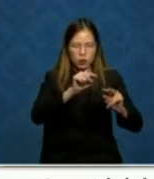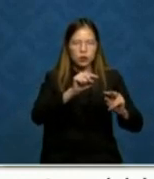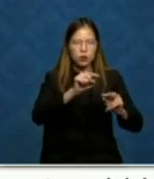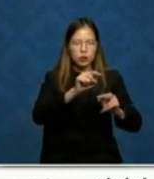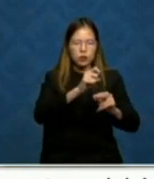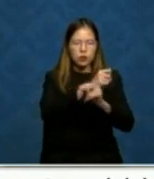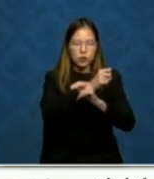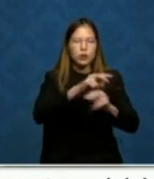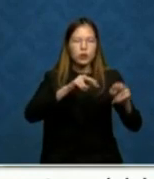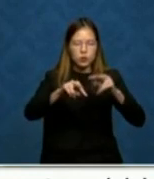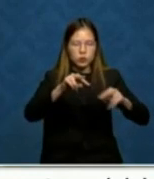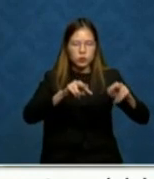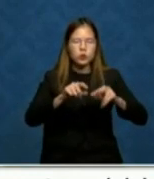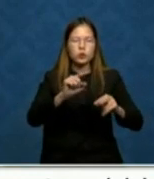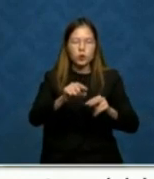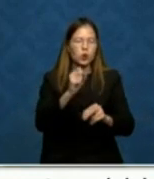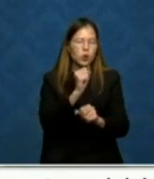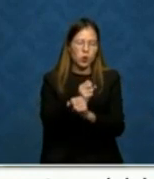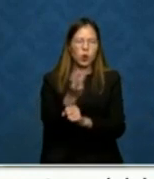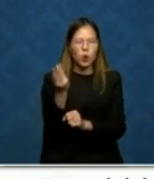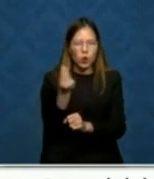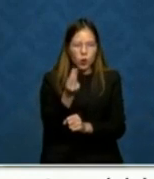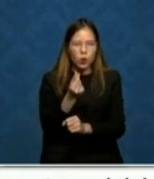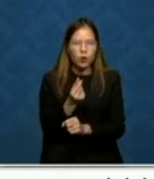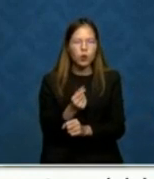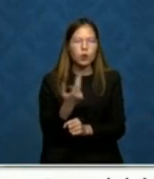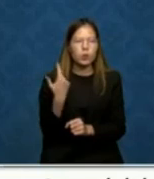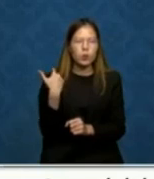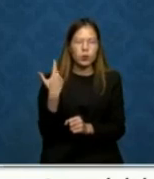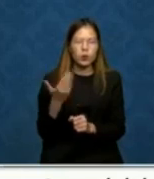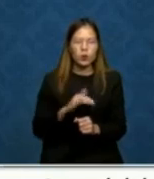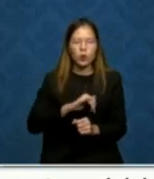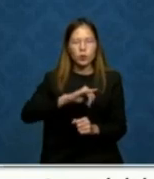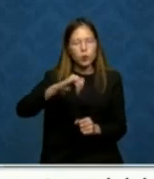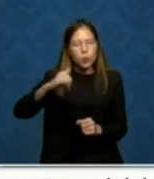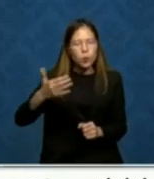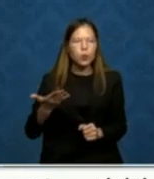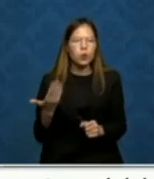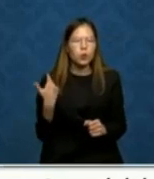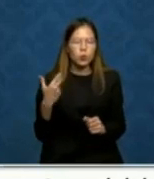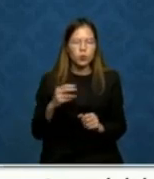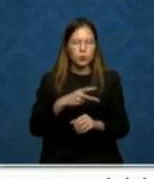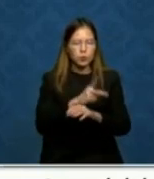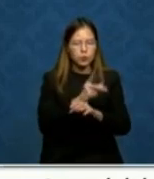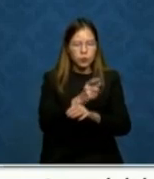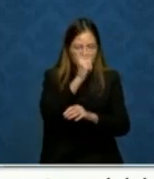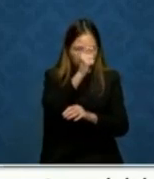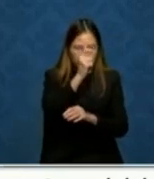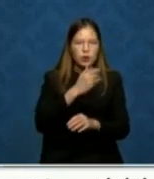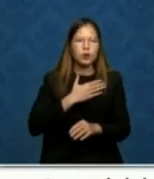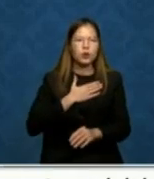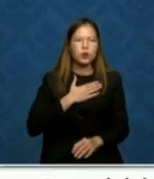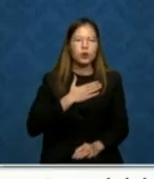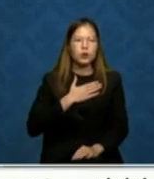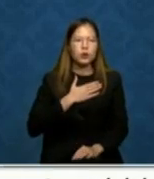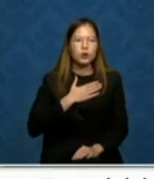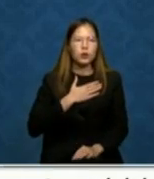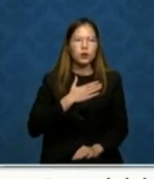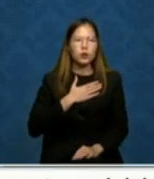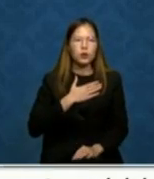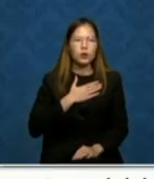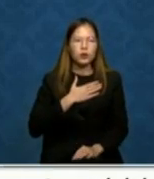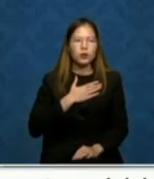ให้ได้รับการเยียวยาทางแพ่งที่รวดเร็วมากกว่าคดีโดยทั่วไปท่านประธานที่เคารพครับผมอยากจ